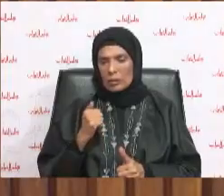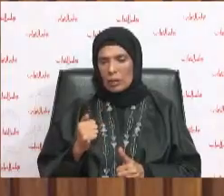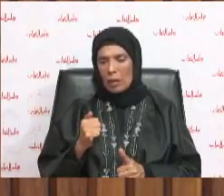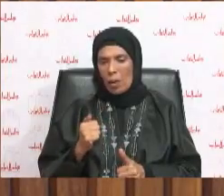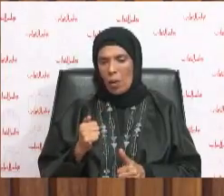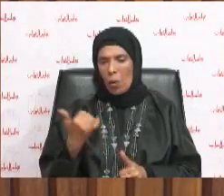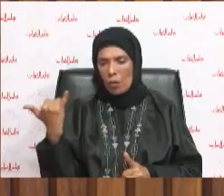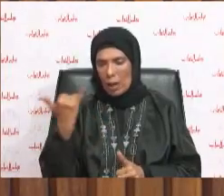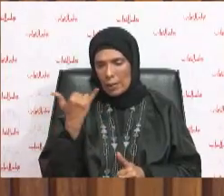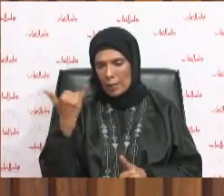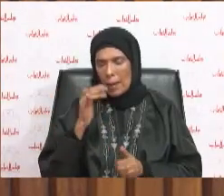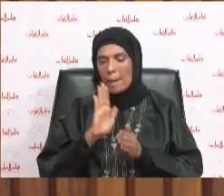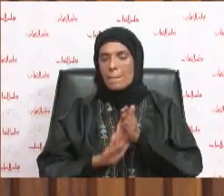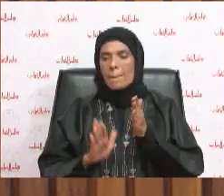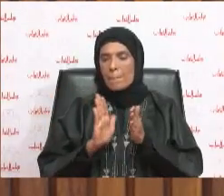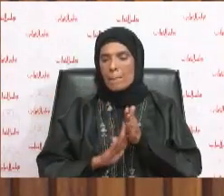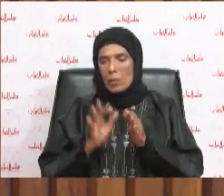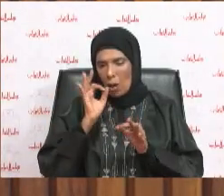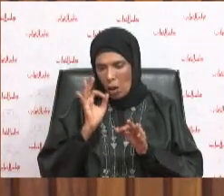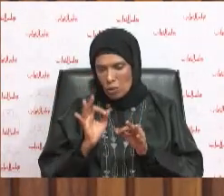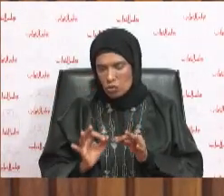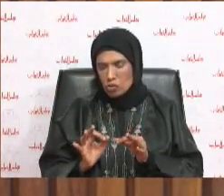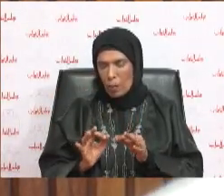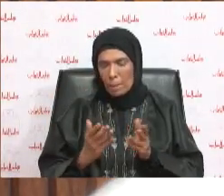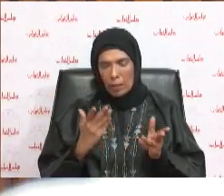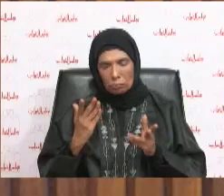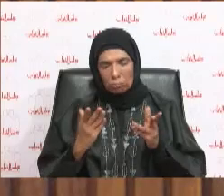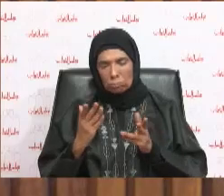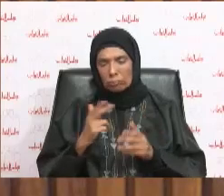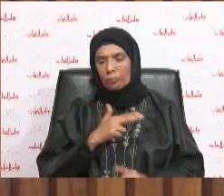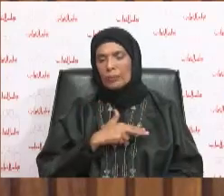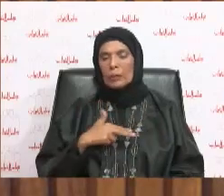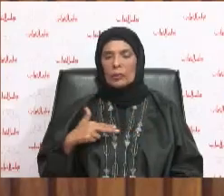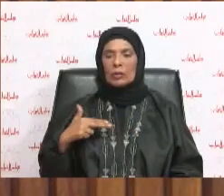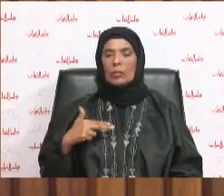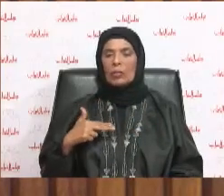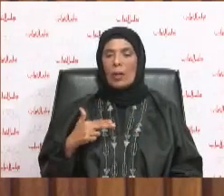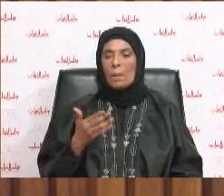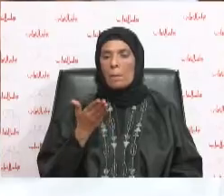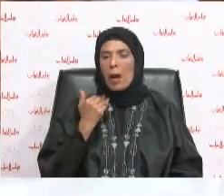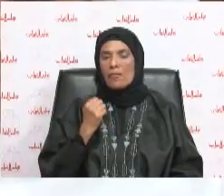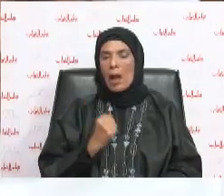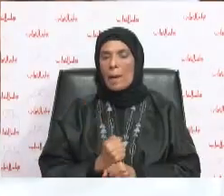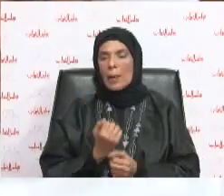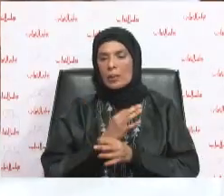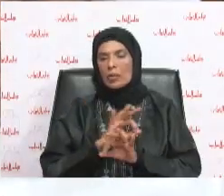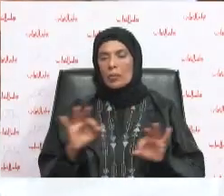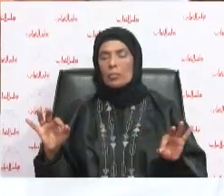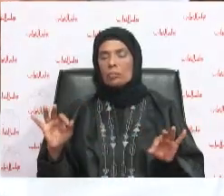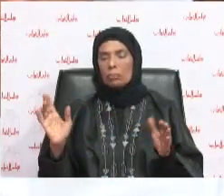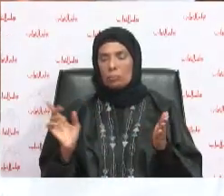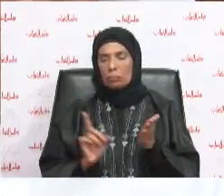بحساسيته وخطورته يا معالي الرئيس، فأن الحكومة حينها تكون مقصرة في عملها،